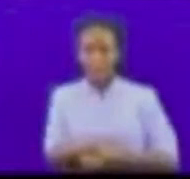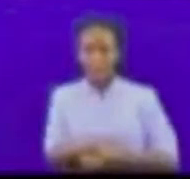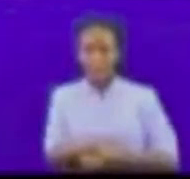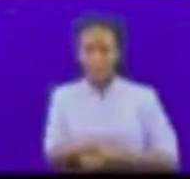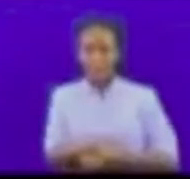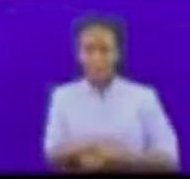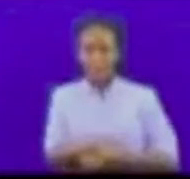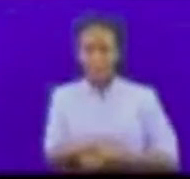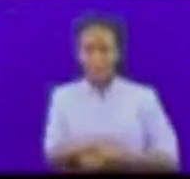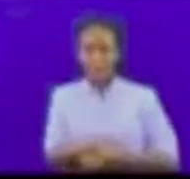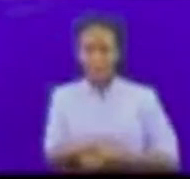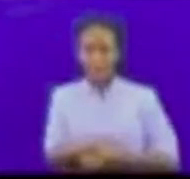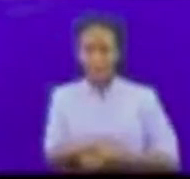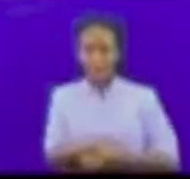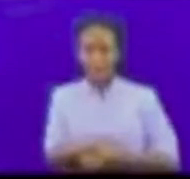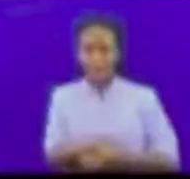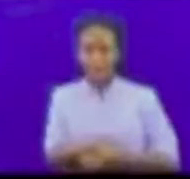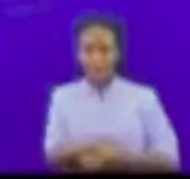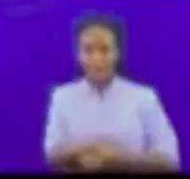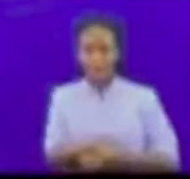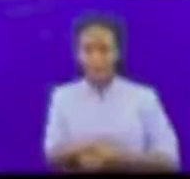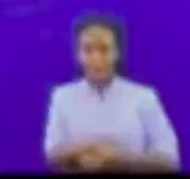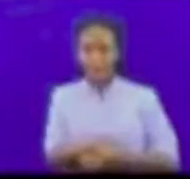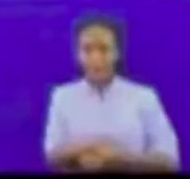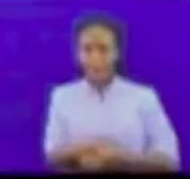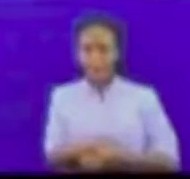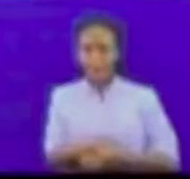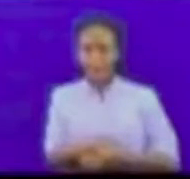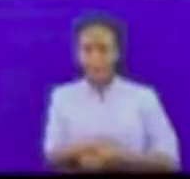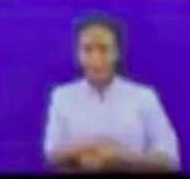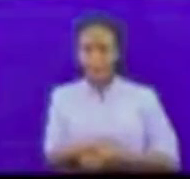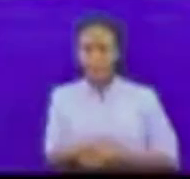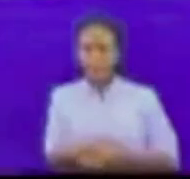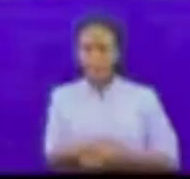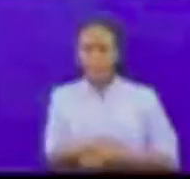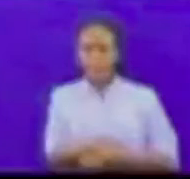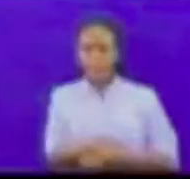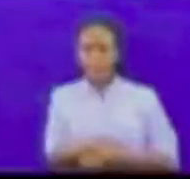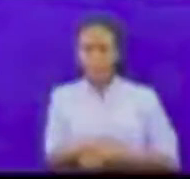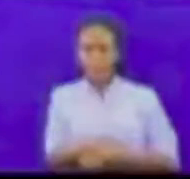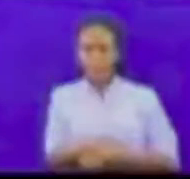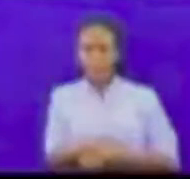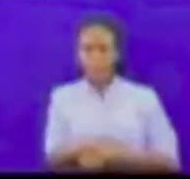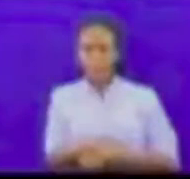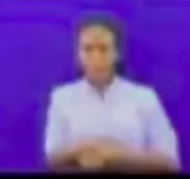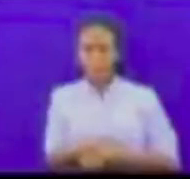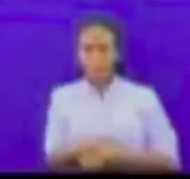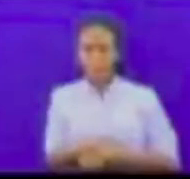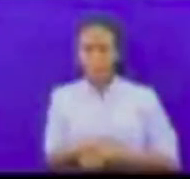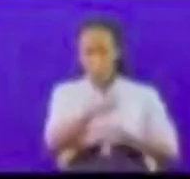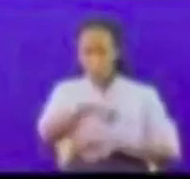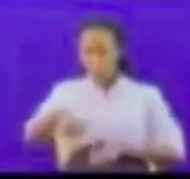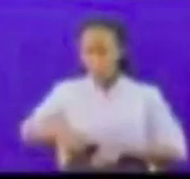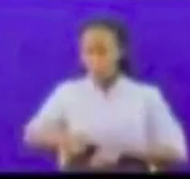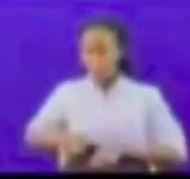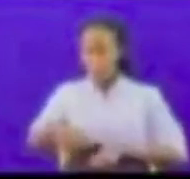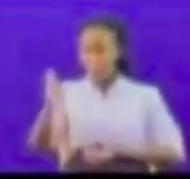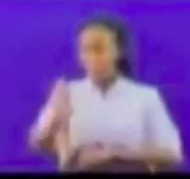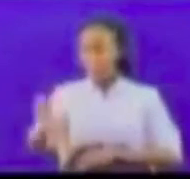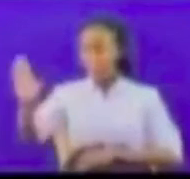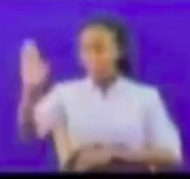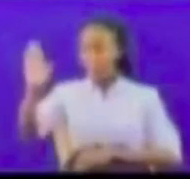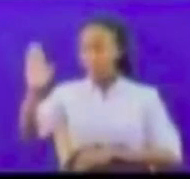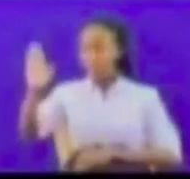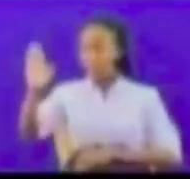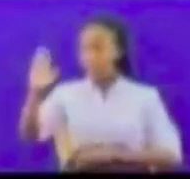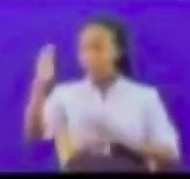Kwa hiyo kwa tarehe itakayopangwa itakayojulishwa, Mheshimiwa makamu wa rais mteule ataapishwa kwa